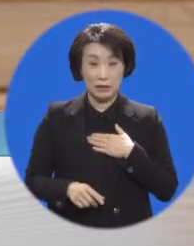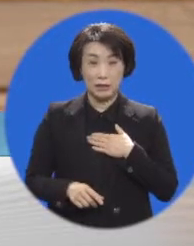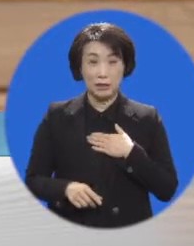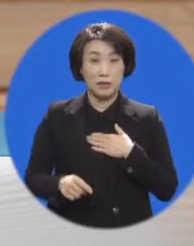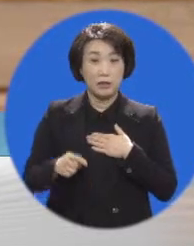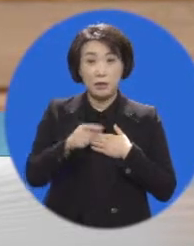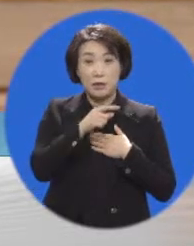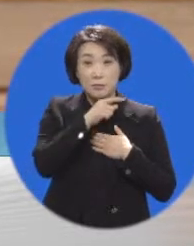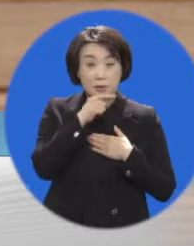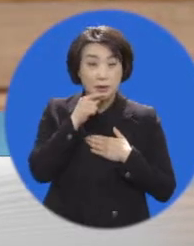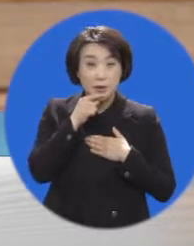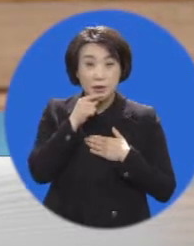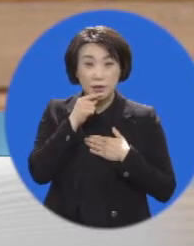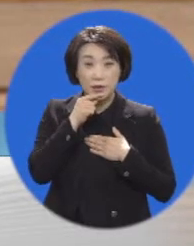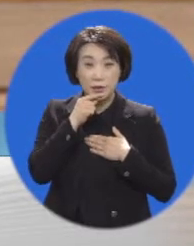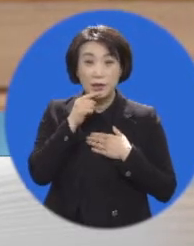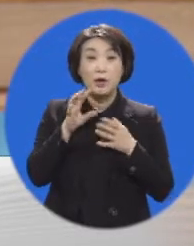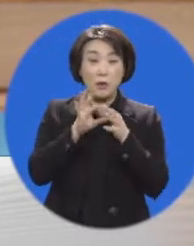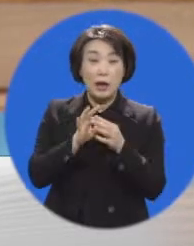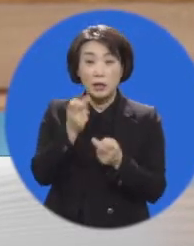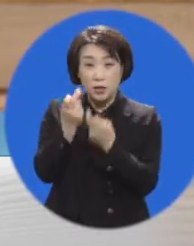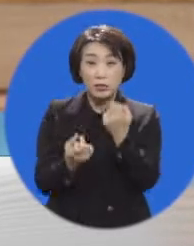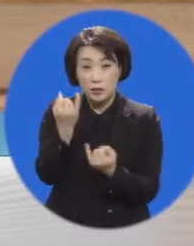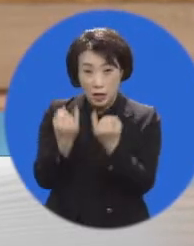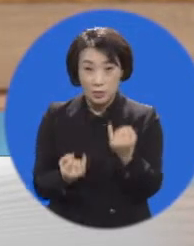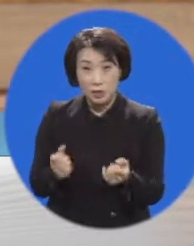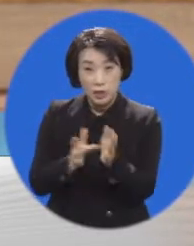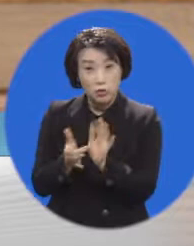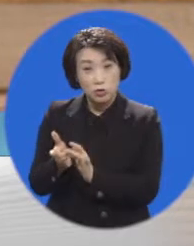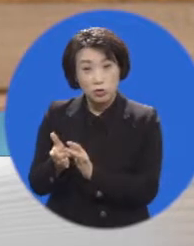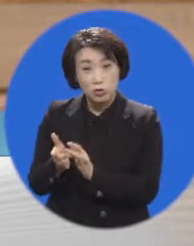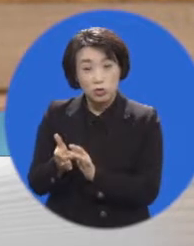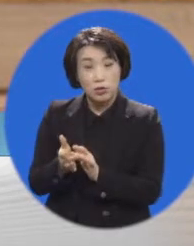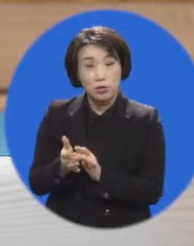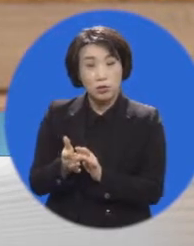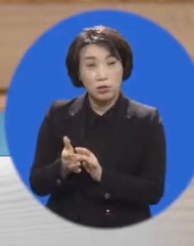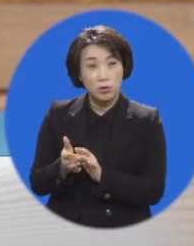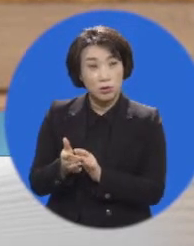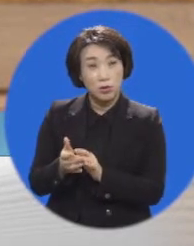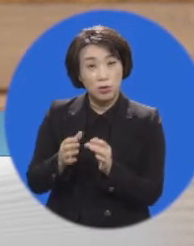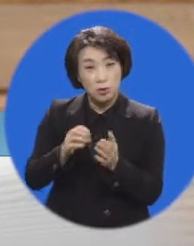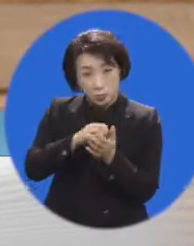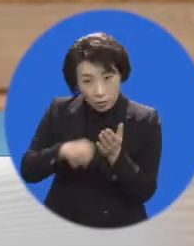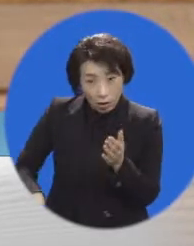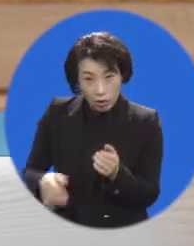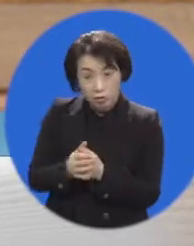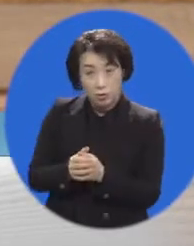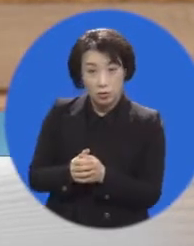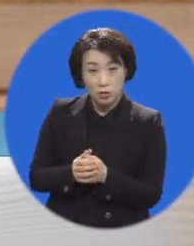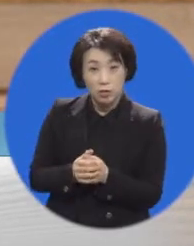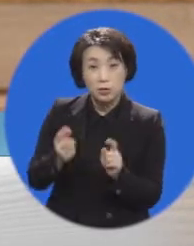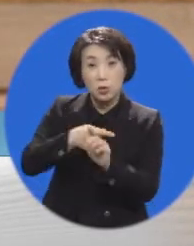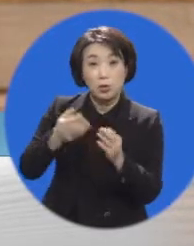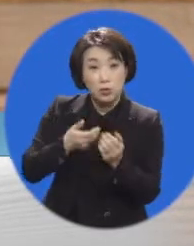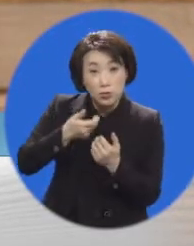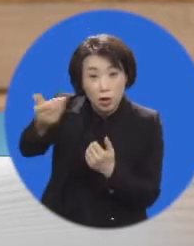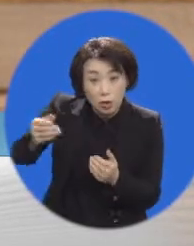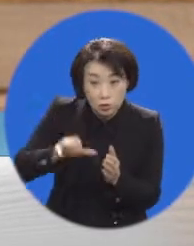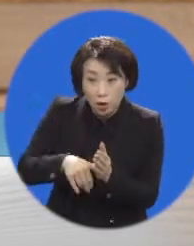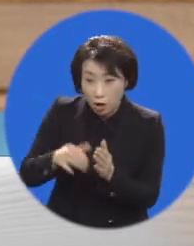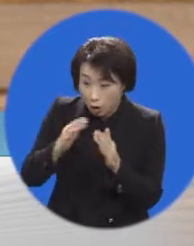피로 나는 형제는 예수를 버려도 떠나야 같이 떠나요. 이 피로 나는